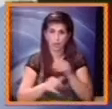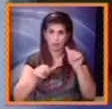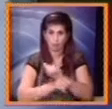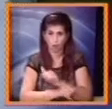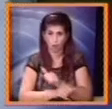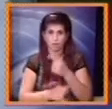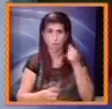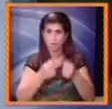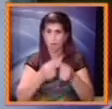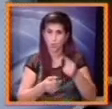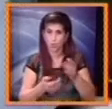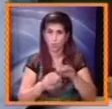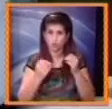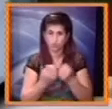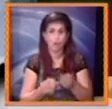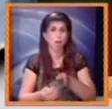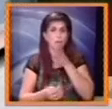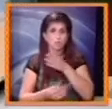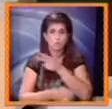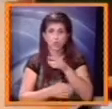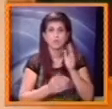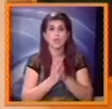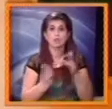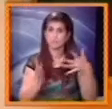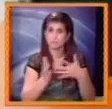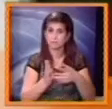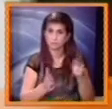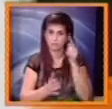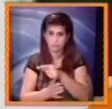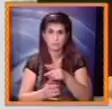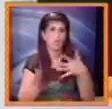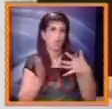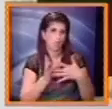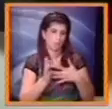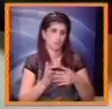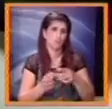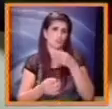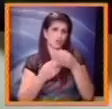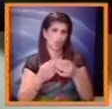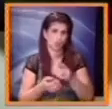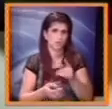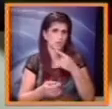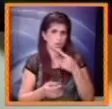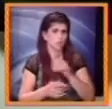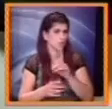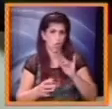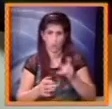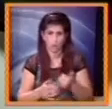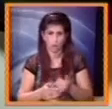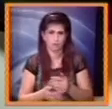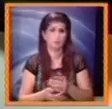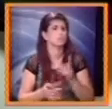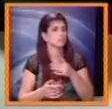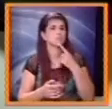בזיהוי ועיקו בני משפחה. המתלוננים יוכלו לפנות למחלקה לחקירת שוטרים, לבדיקת טענותיהם. הם מכחישים את מעשיהם בכל